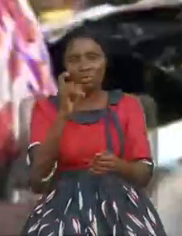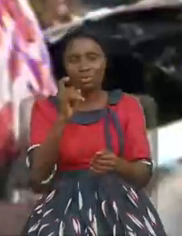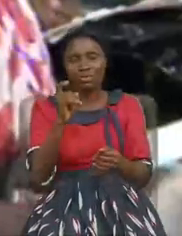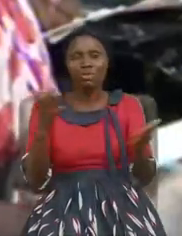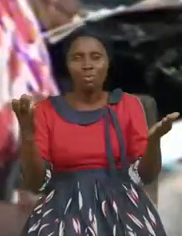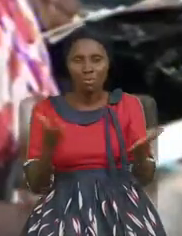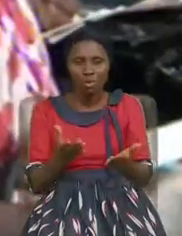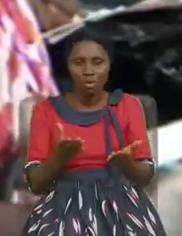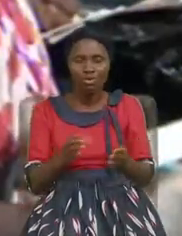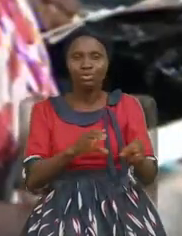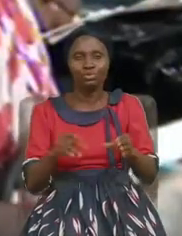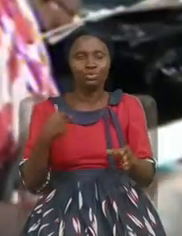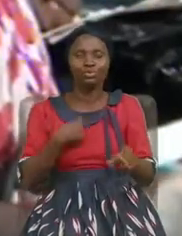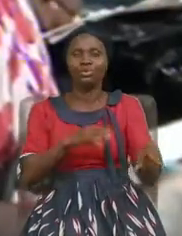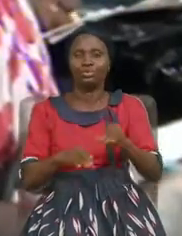Comment